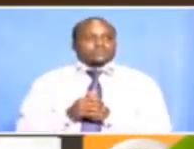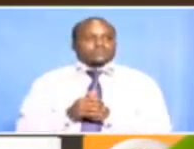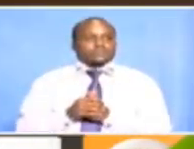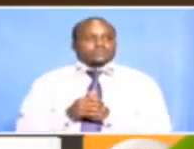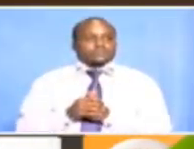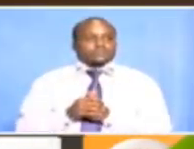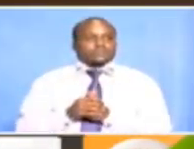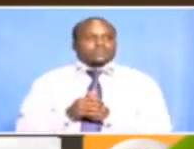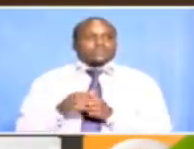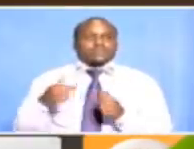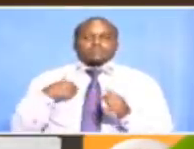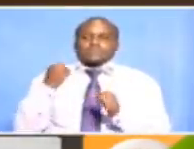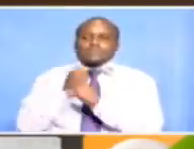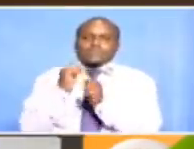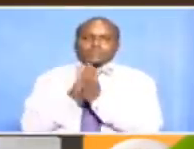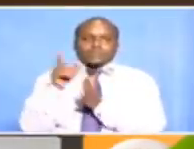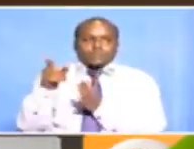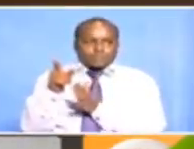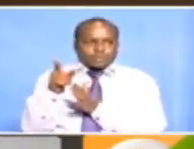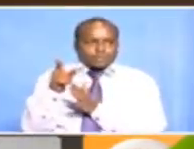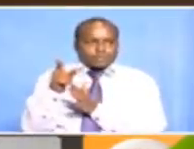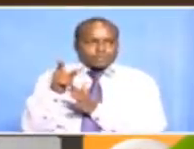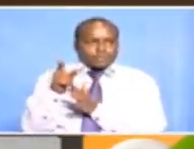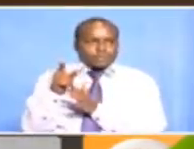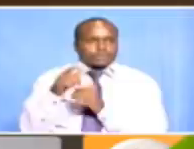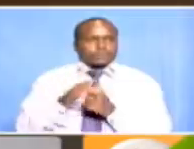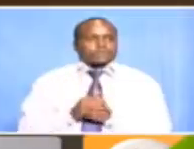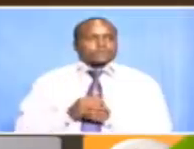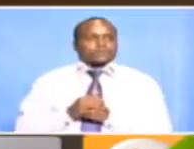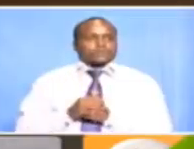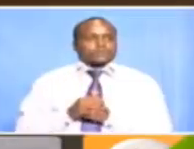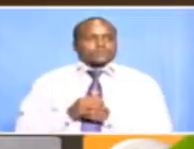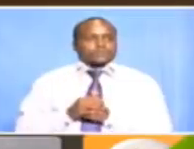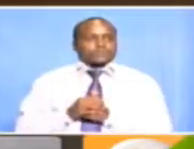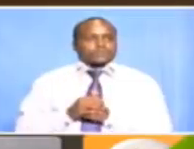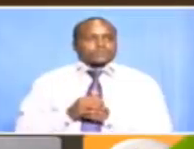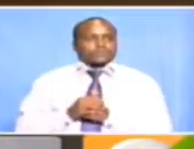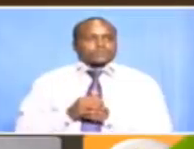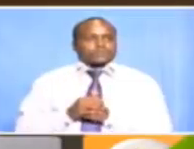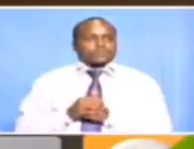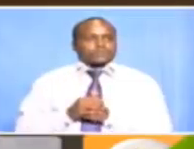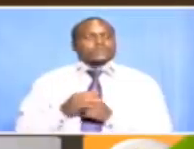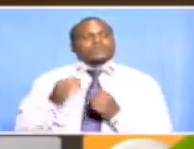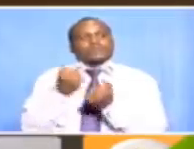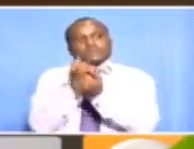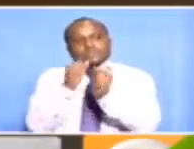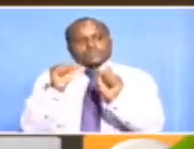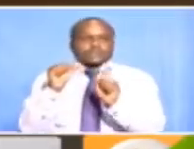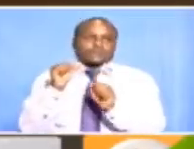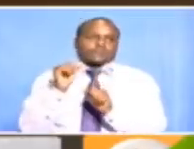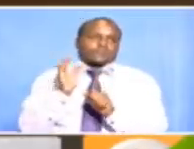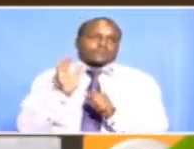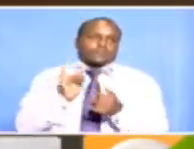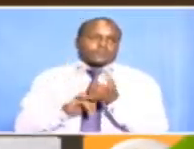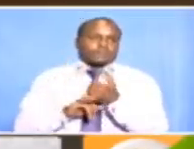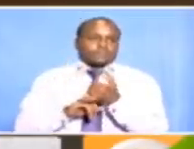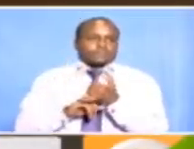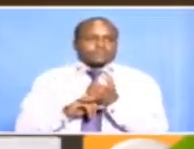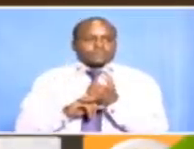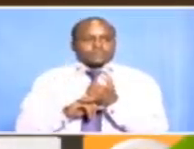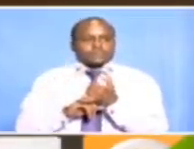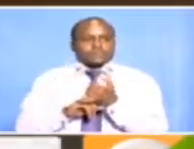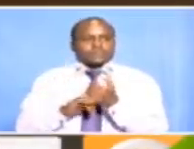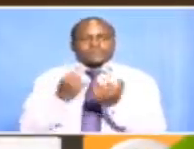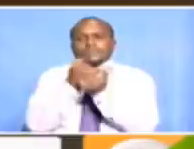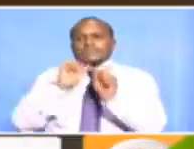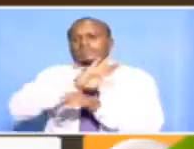Hapana bila kile na wewe. Pigia basi, pigia waita. Hello mdosi. Yeye ni mwachilia mama, anaashiriwa. Wewe ni mwachilia watu